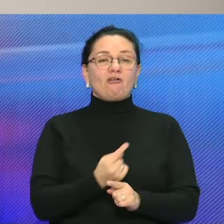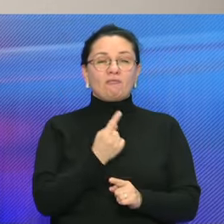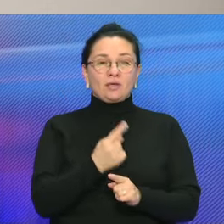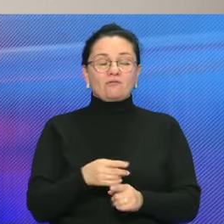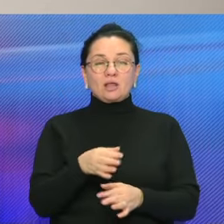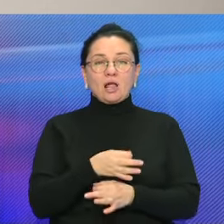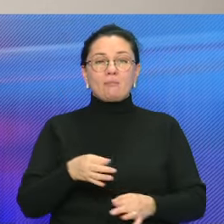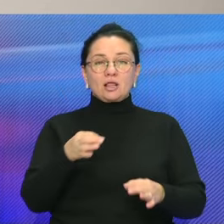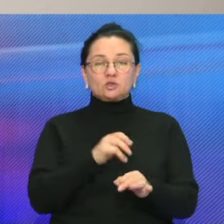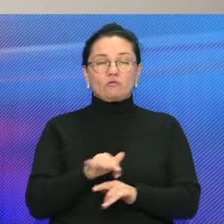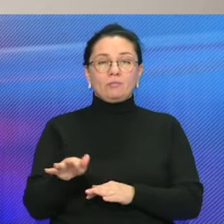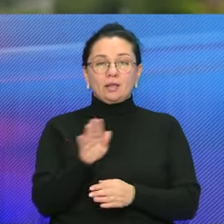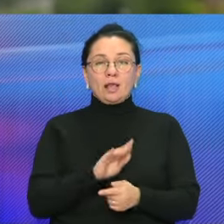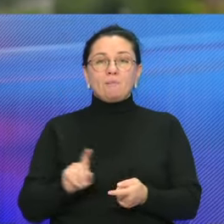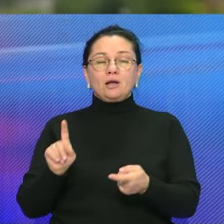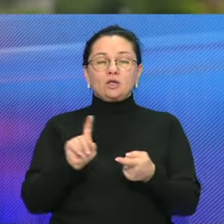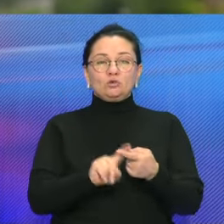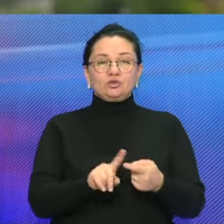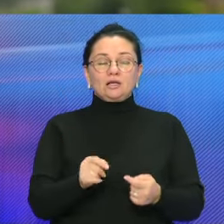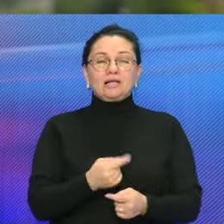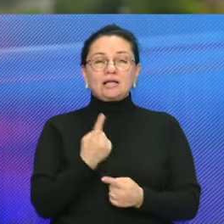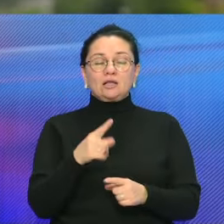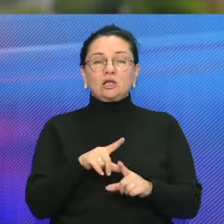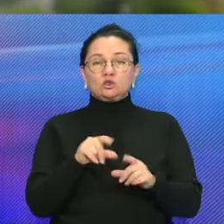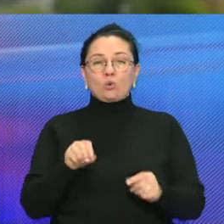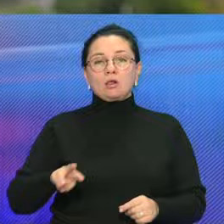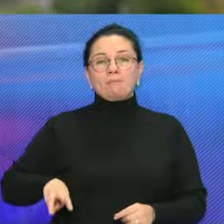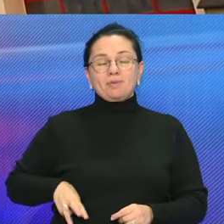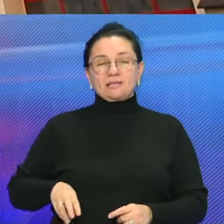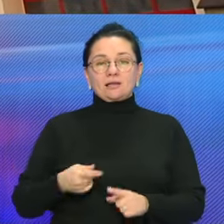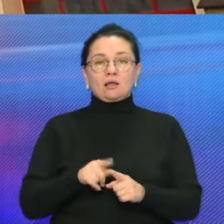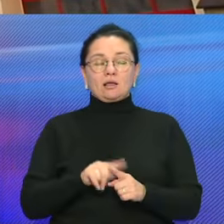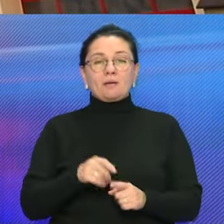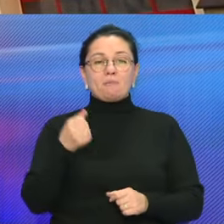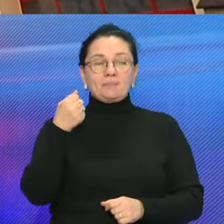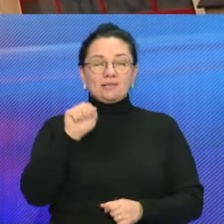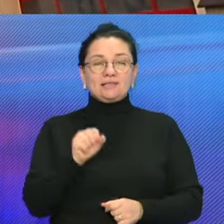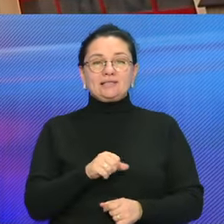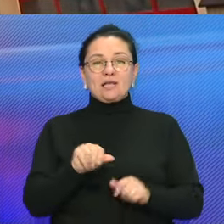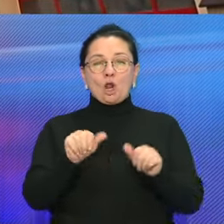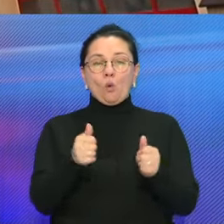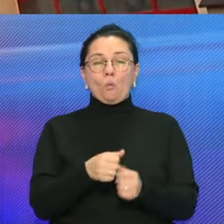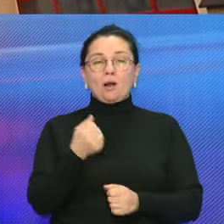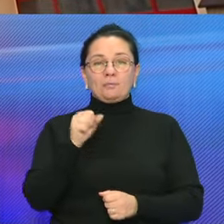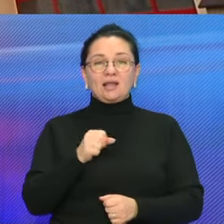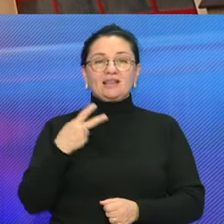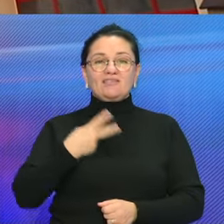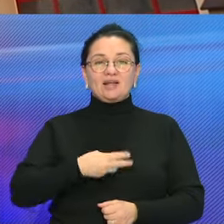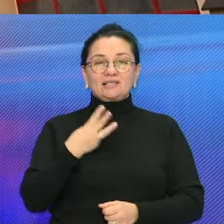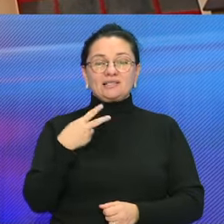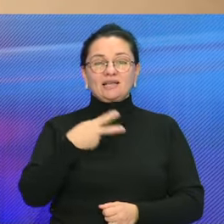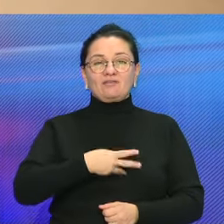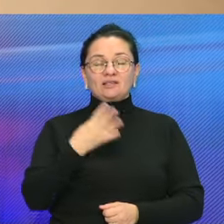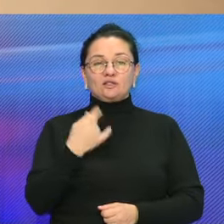абласнога марафону далучыліся і вучні адной са школ сталіцы. Пераможцам Кубка Патрыёта 23-24